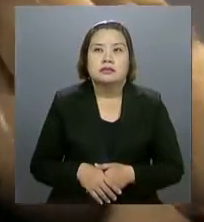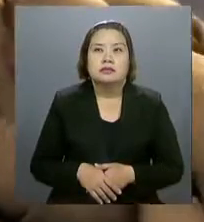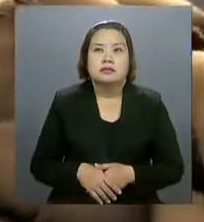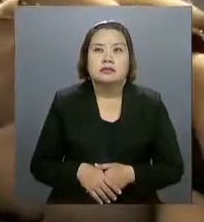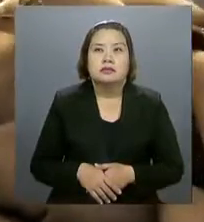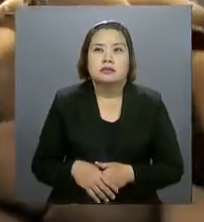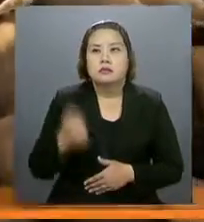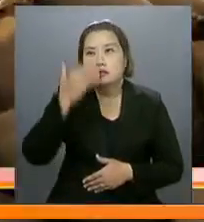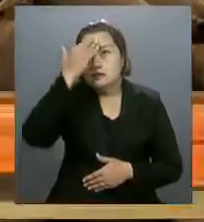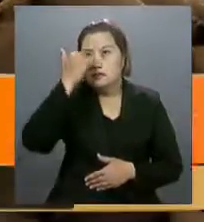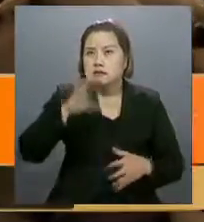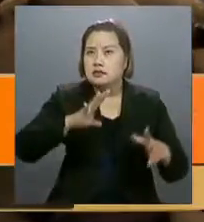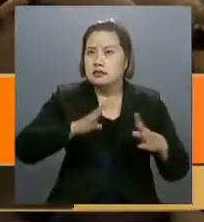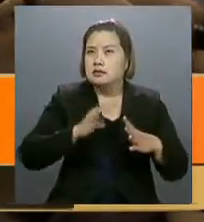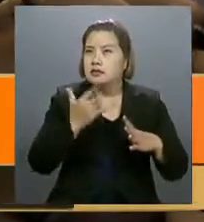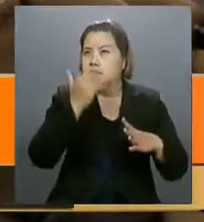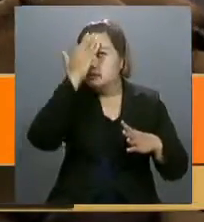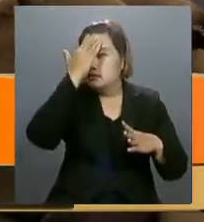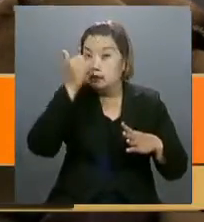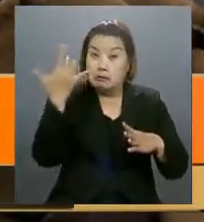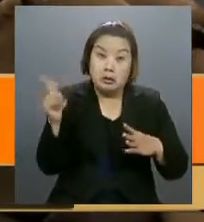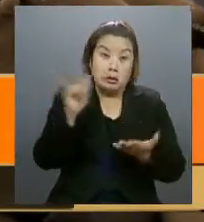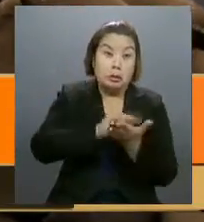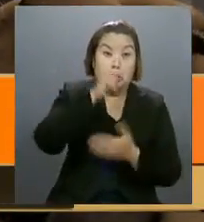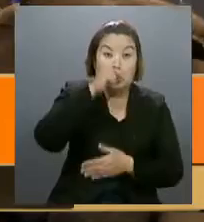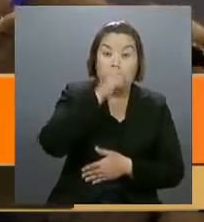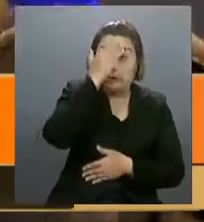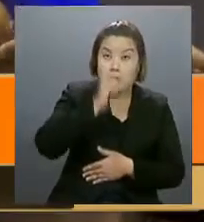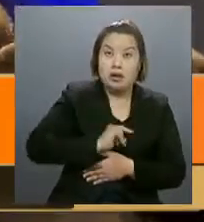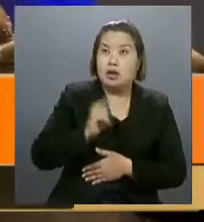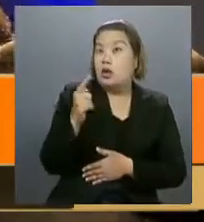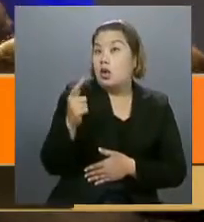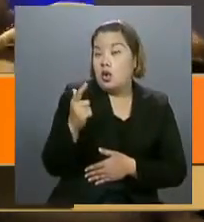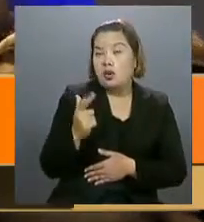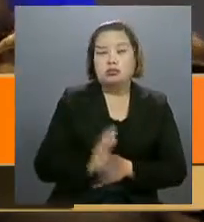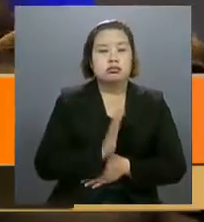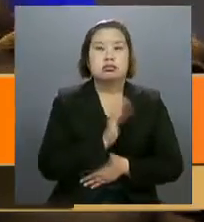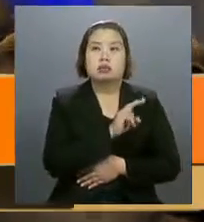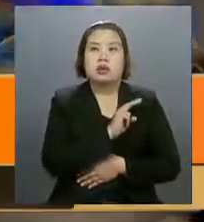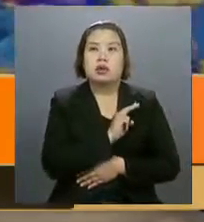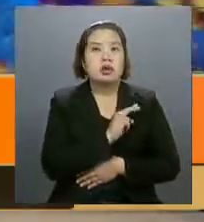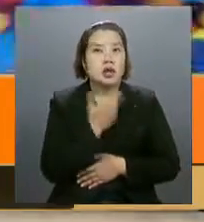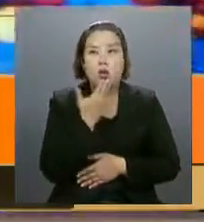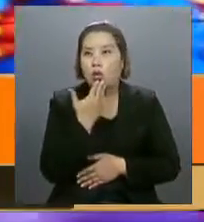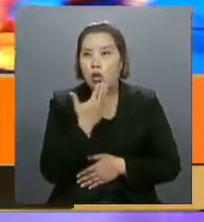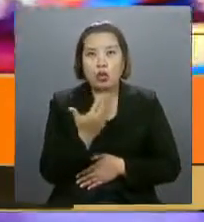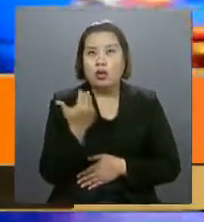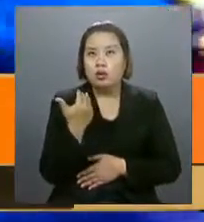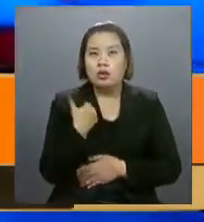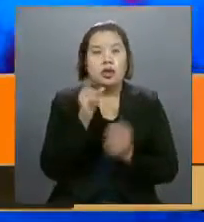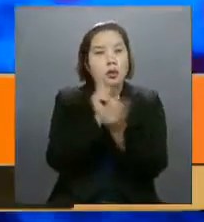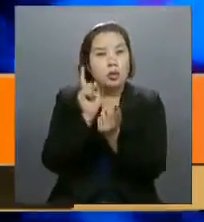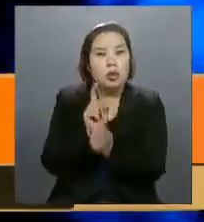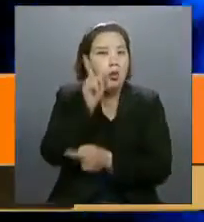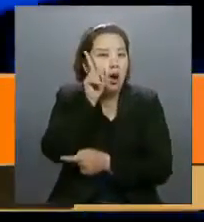ไม่มีเวลาได้หยุดพักเพราะตั้งแต่กลับมาเก่งทัชยะก็นำเหรียญทองแห่งความภูมิใจพกติดตัวตลอดการเดินสายพบปะสื่